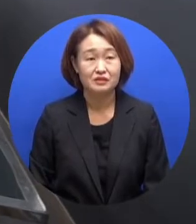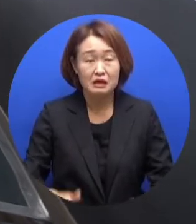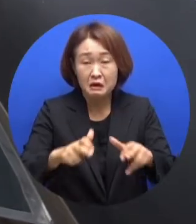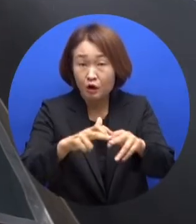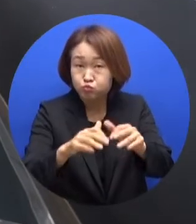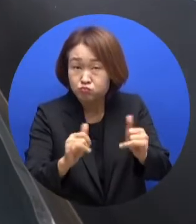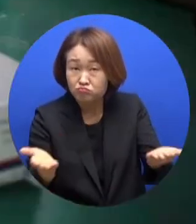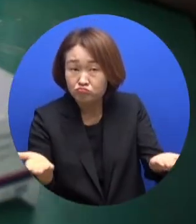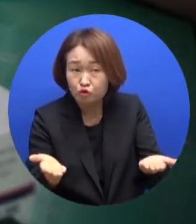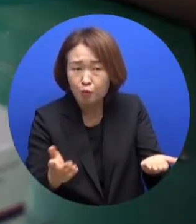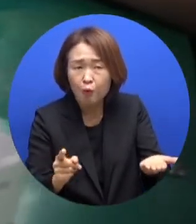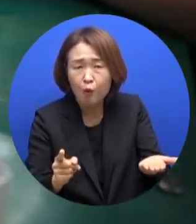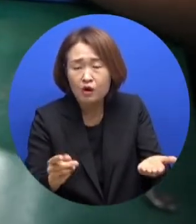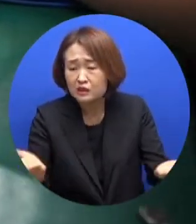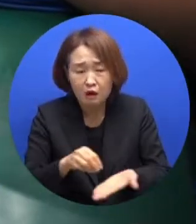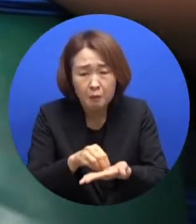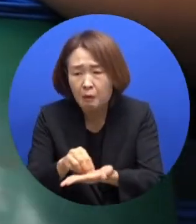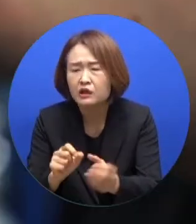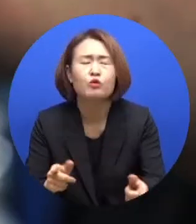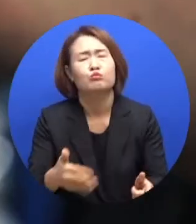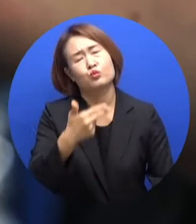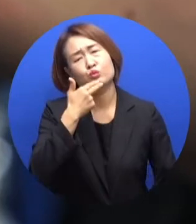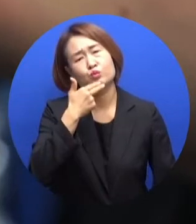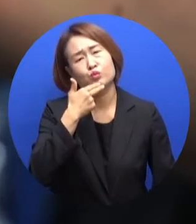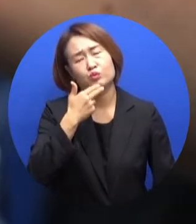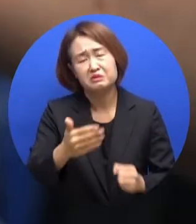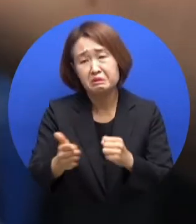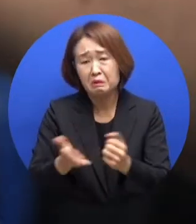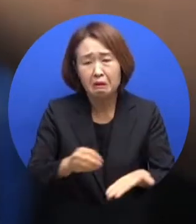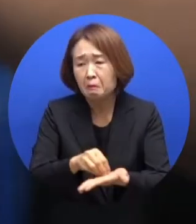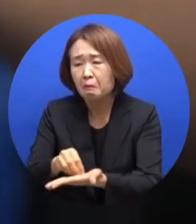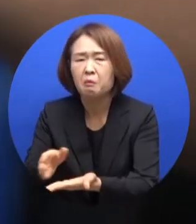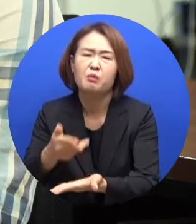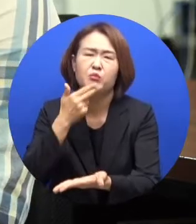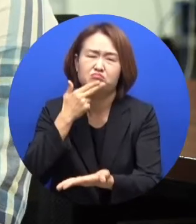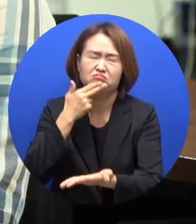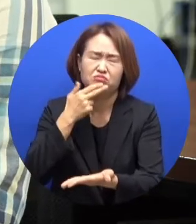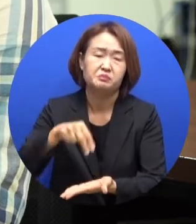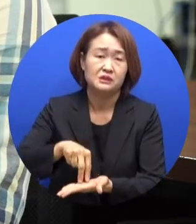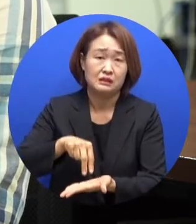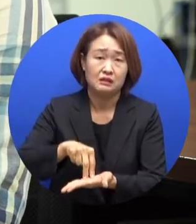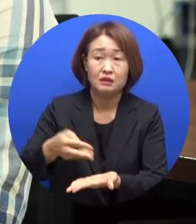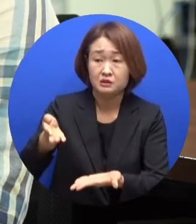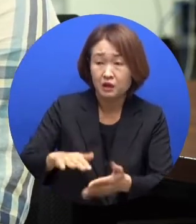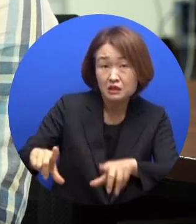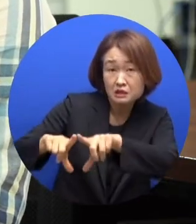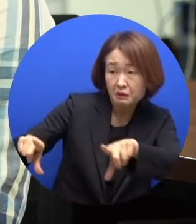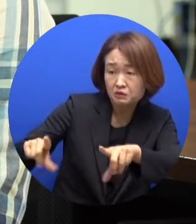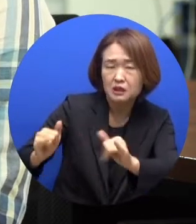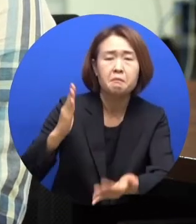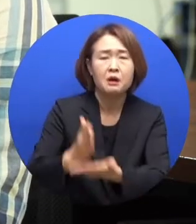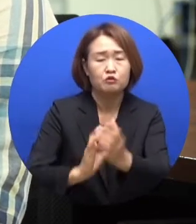장애인 직원들이 어떤 기회가 없어서 이제 일을 할 수가 없는 상황이지 오히려 일반인들보다 집중력이